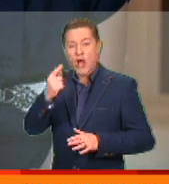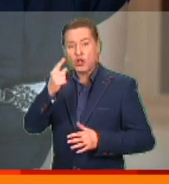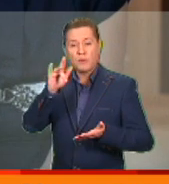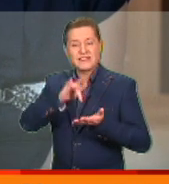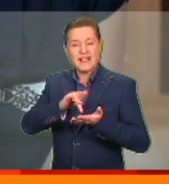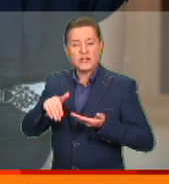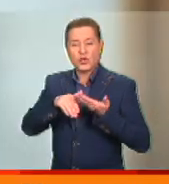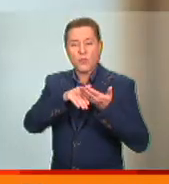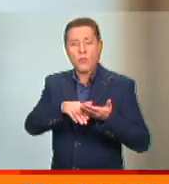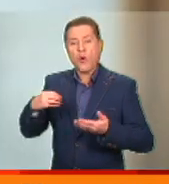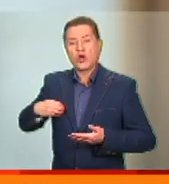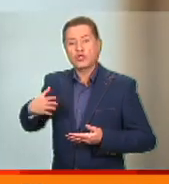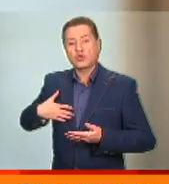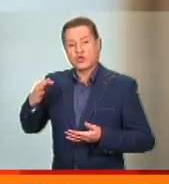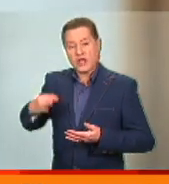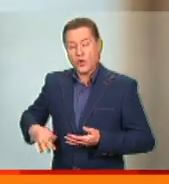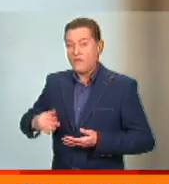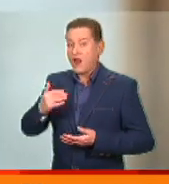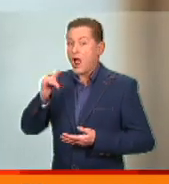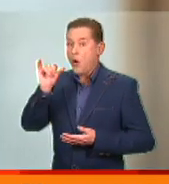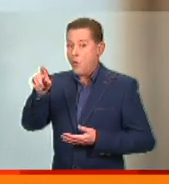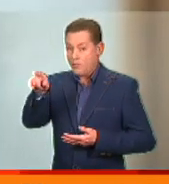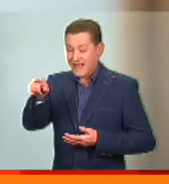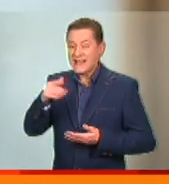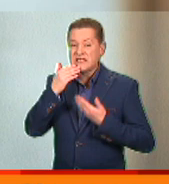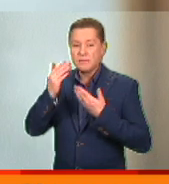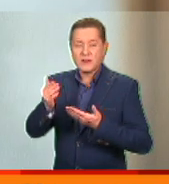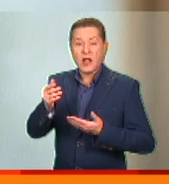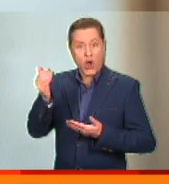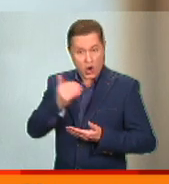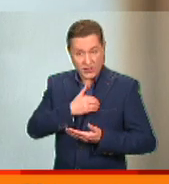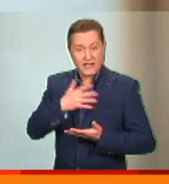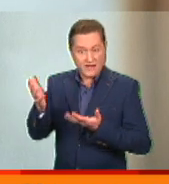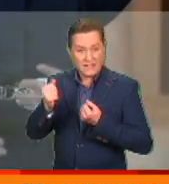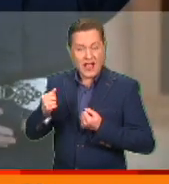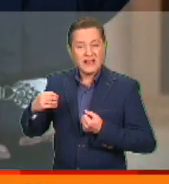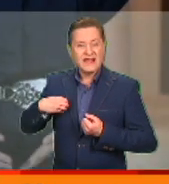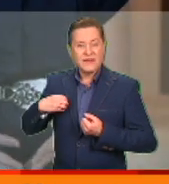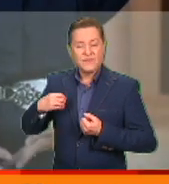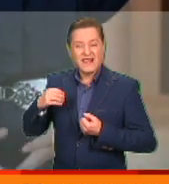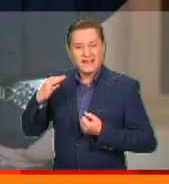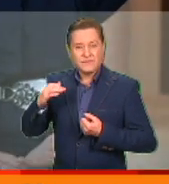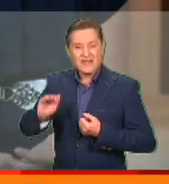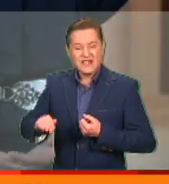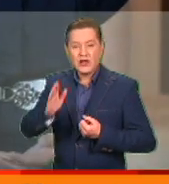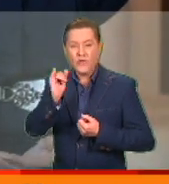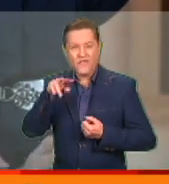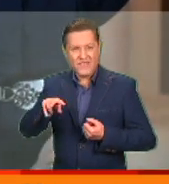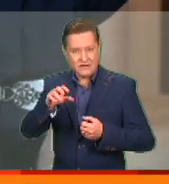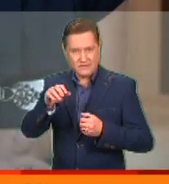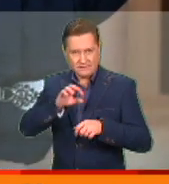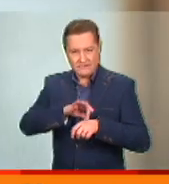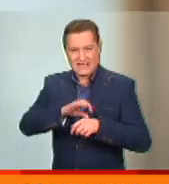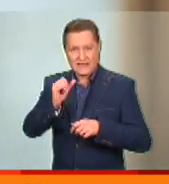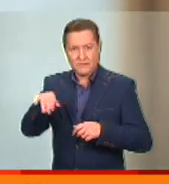центрів допомоги з усиновлення, і там у мене спитали, чи не хотіли б ми взяти дитину з ВІЛ. Я працюю медсестрою, тож я подумала,